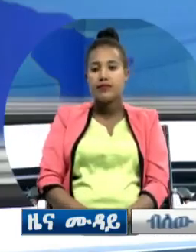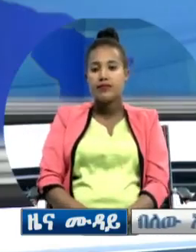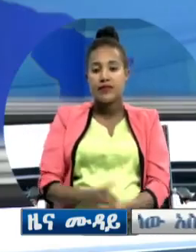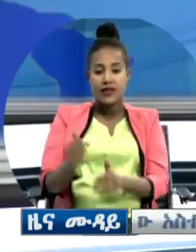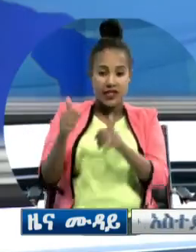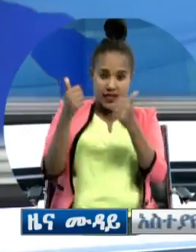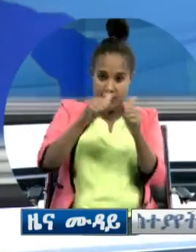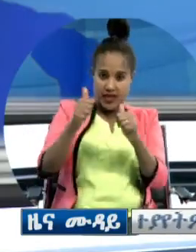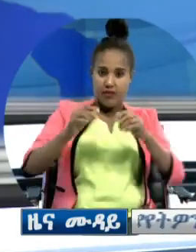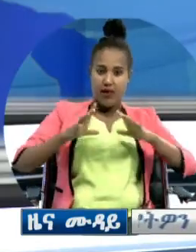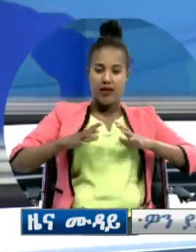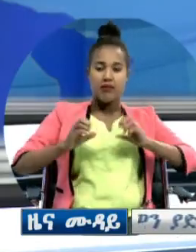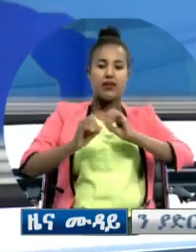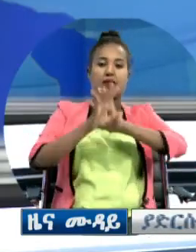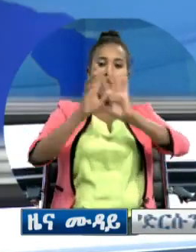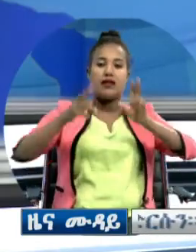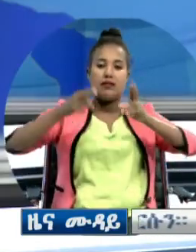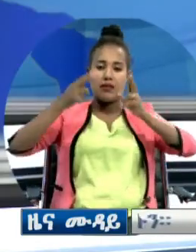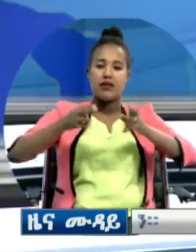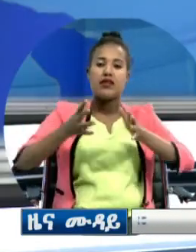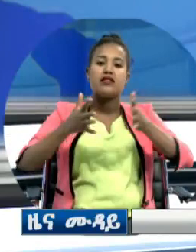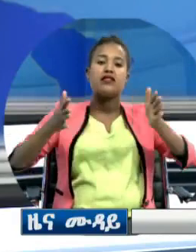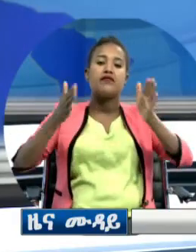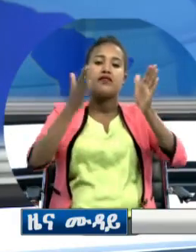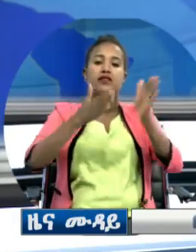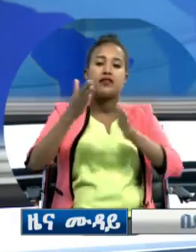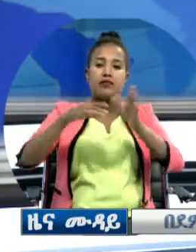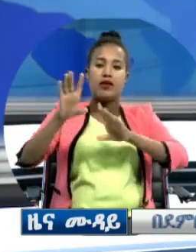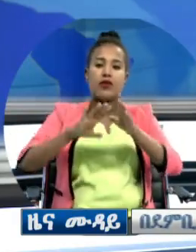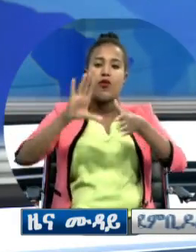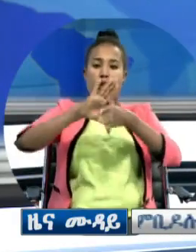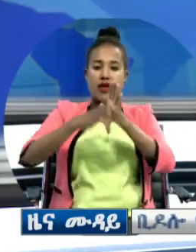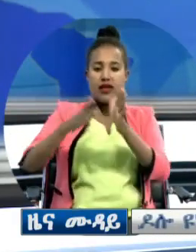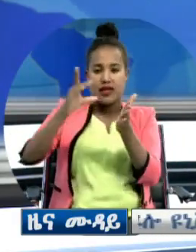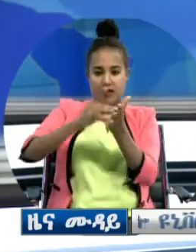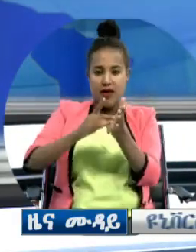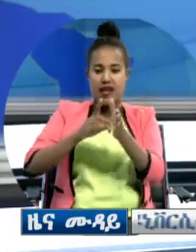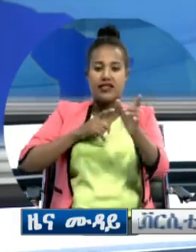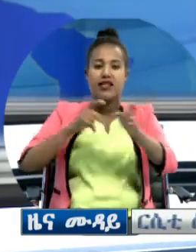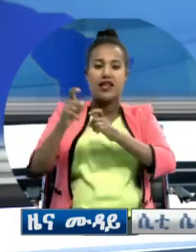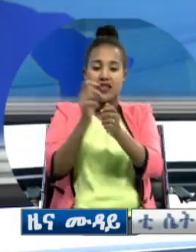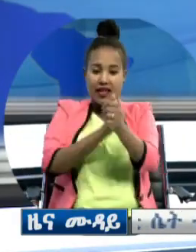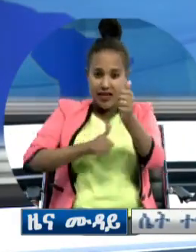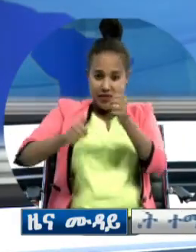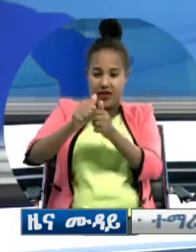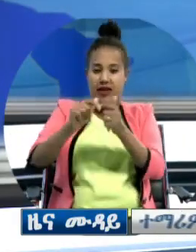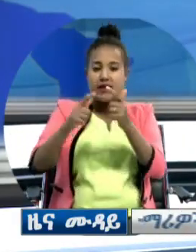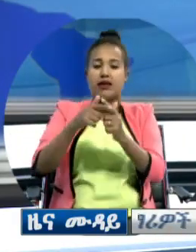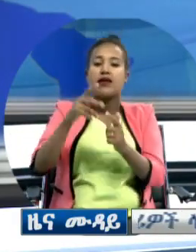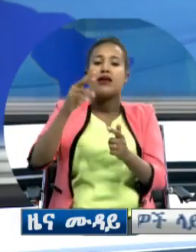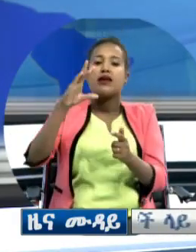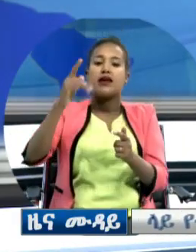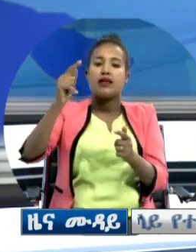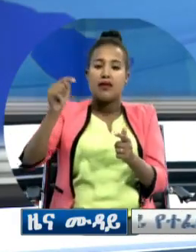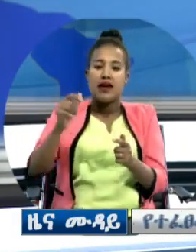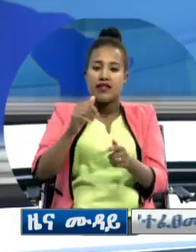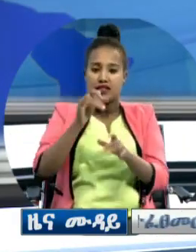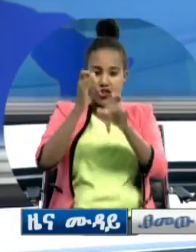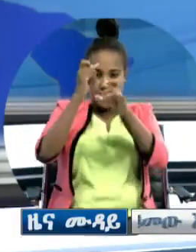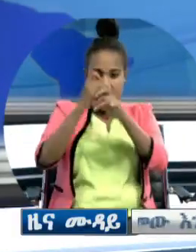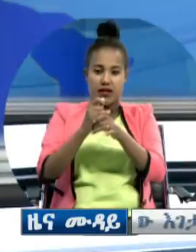የጥምቀት በዓልን በድምቀት ለማክበር ሰፊ ዝግጅት መደረጉን የጎንደር ከተማ አስተዳደር ተቀዳሚ ምክትል ከንቲባ ኢንጂነር ማስተዋል ስዩም